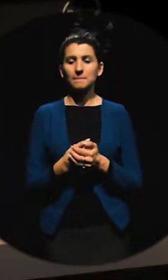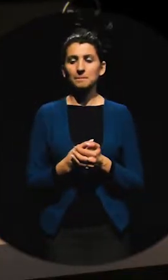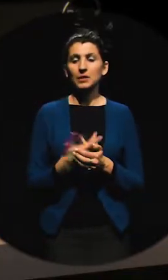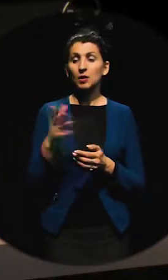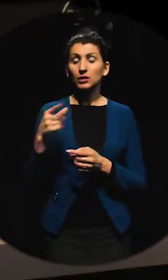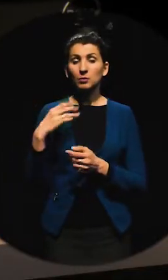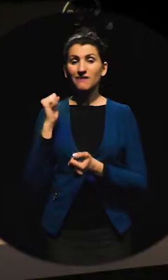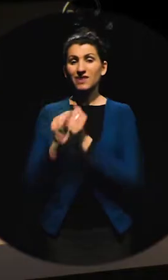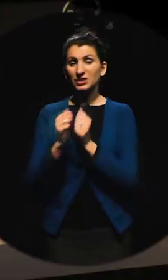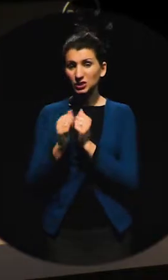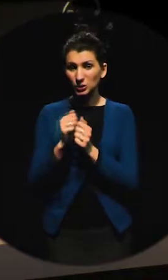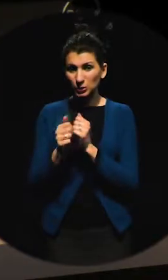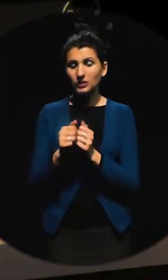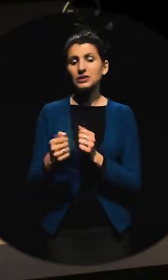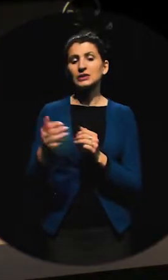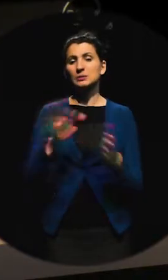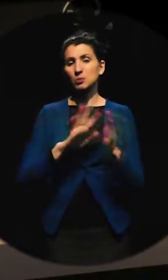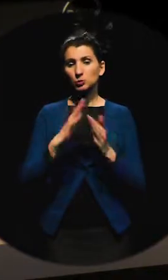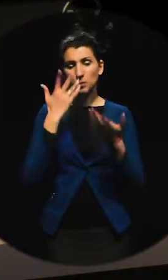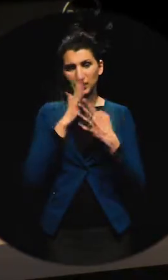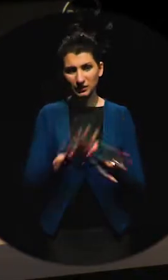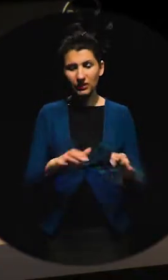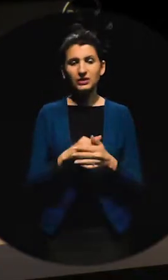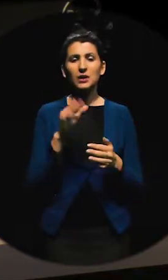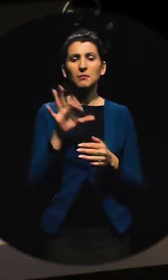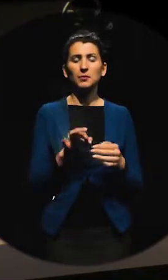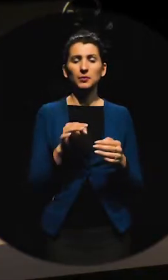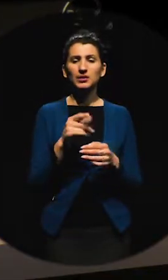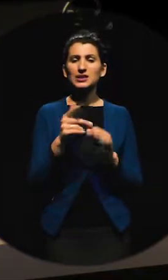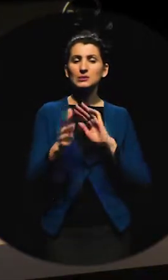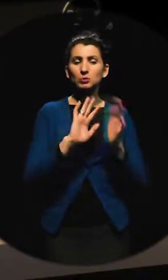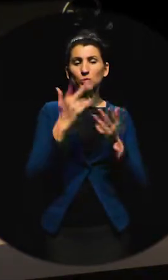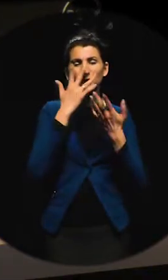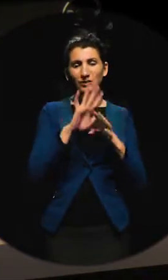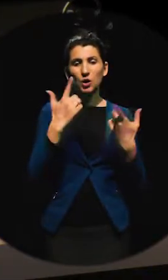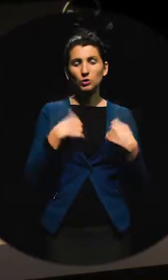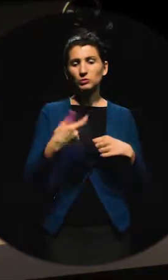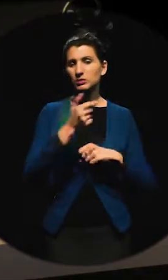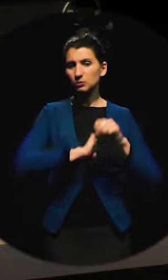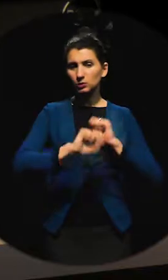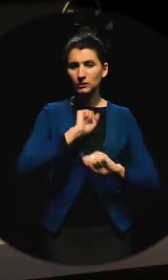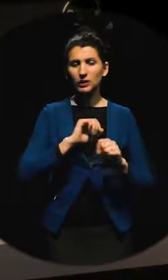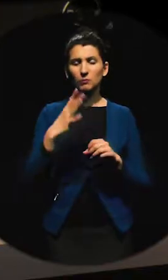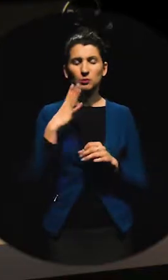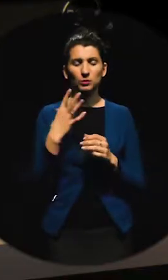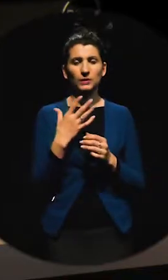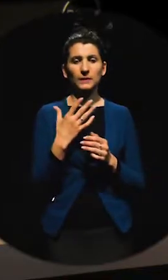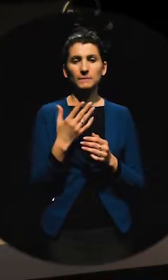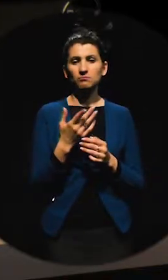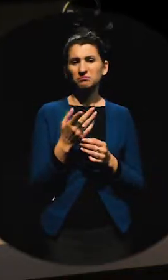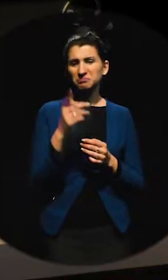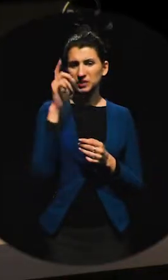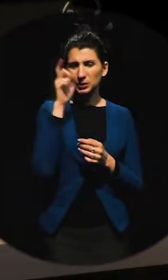tę zmianę sposobu reprezentacji, no bo ten sposób pokazywania niepełnosprawności